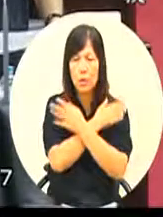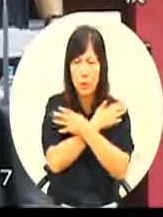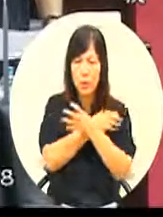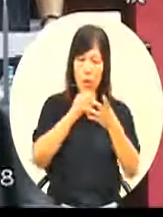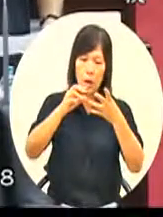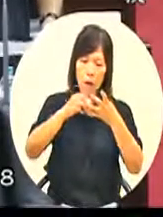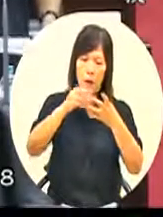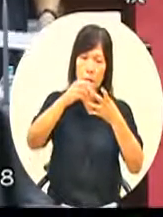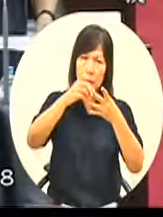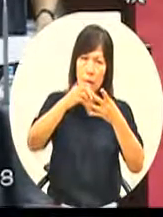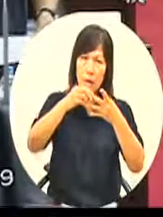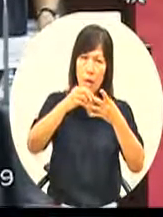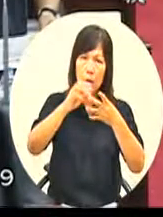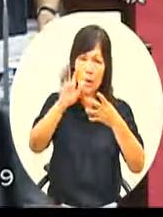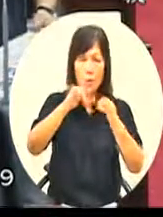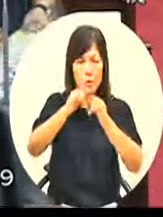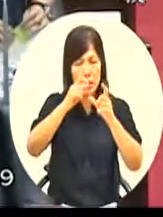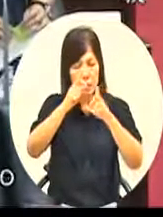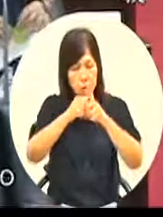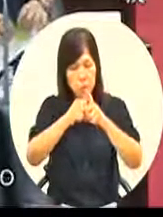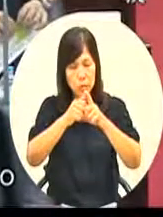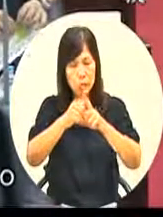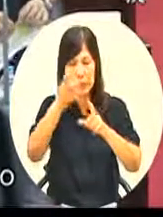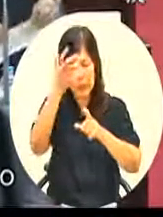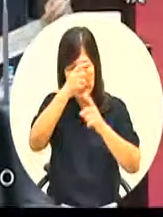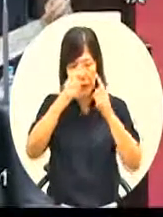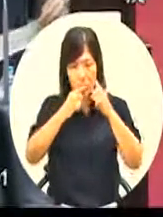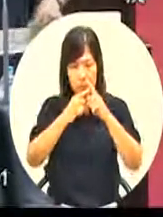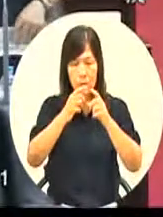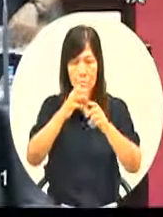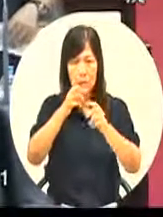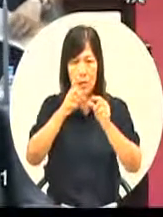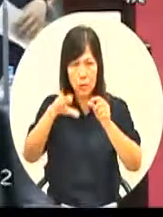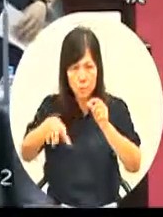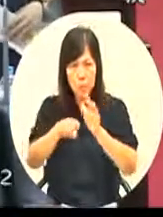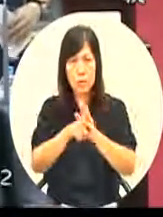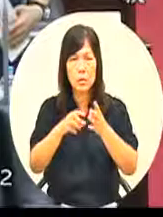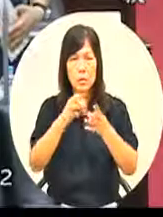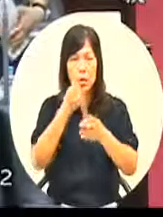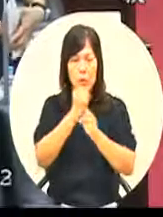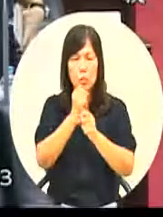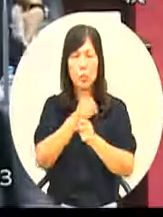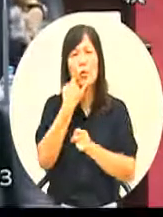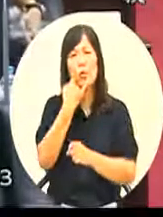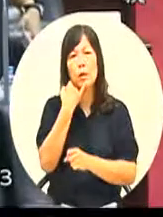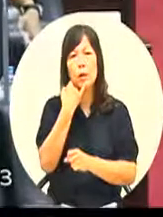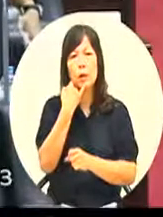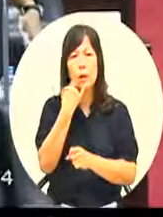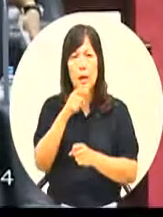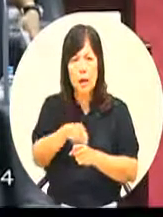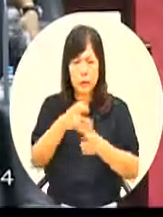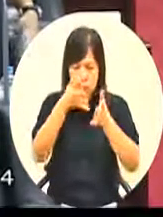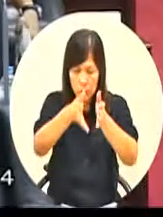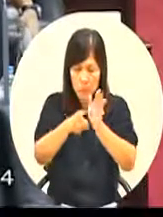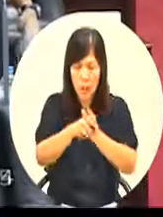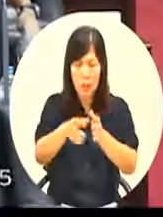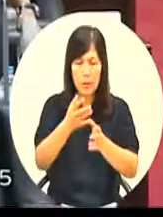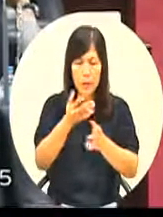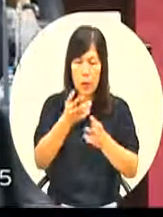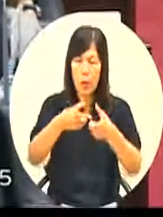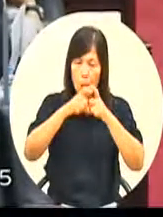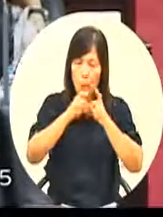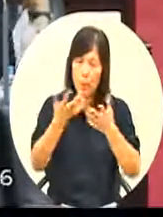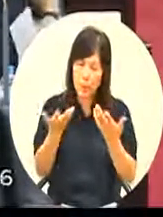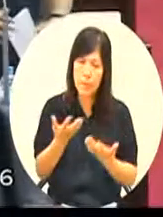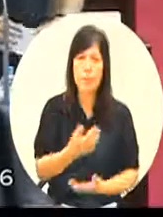还有2、3楼可能有一些社区老人的中心都可以去实现。那我想请局长可不可以就这个方面给我们具体的一些回应？ 好，